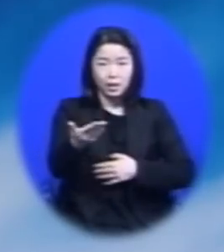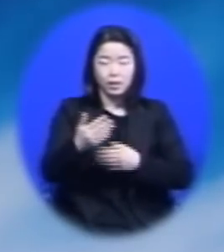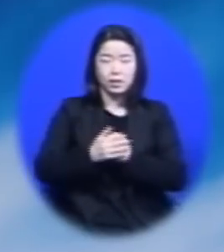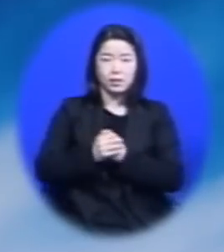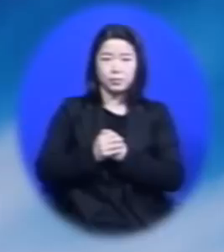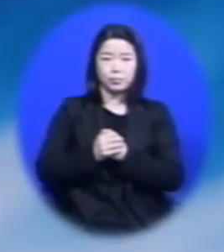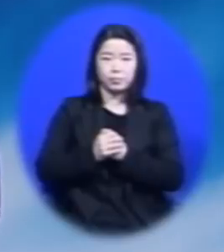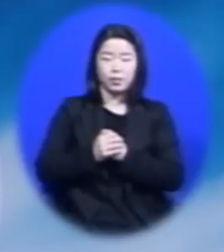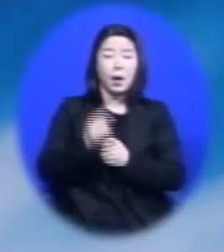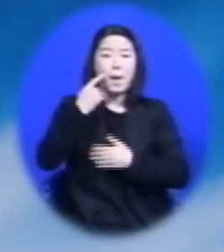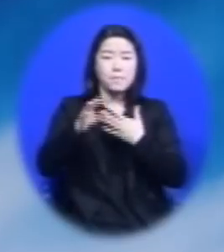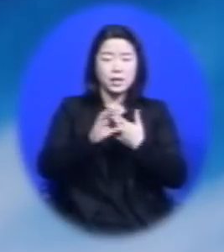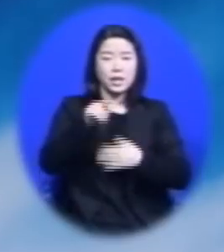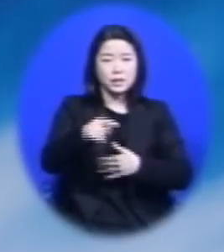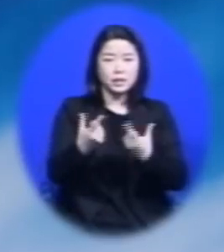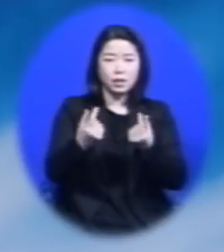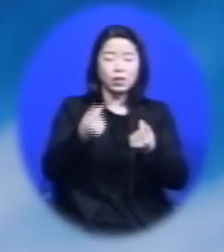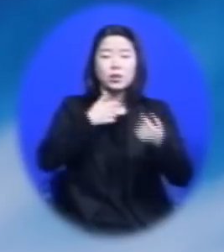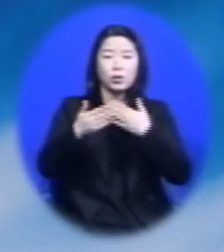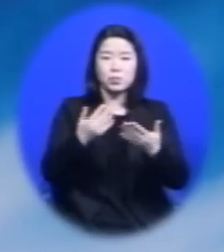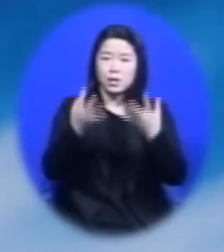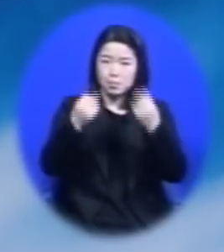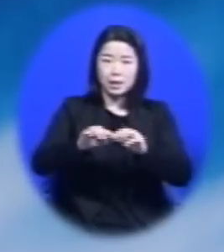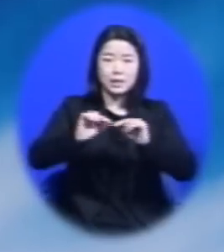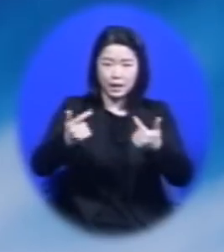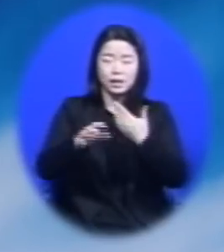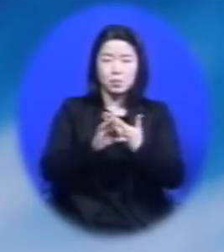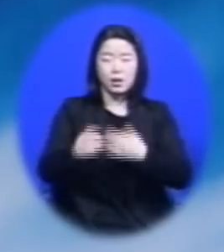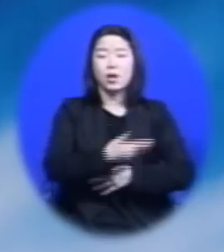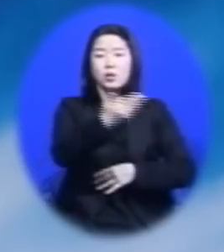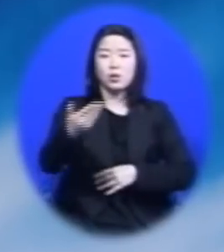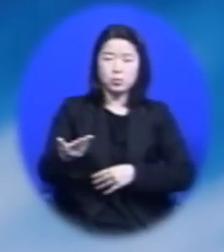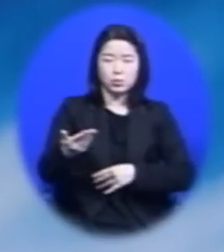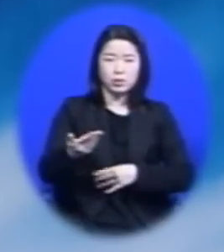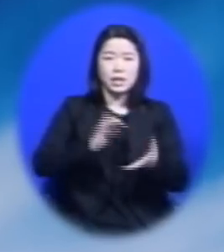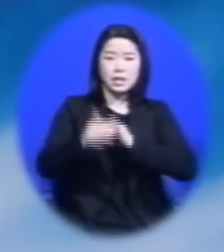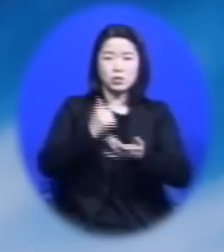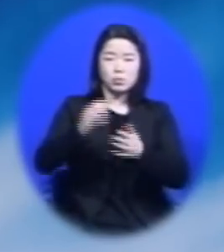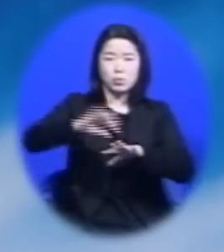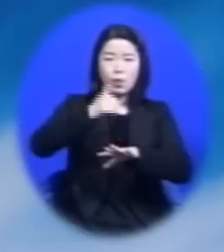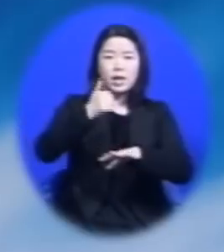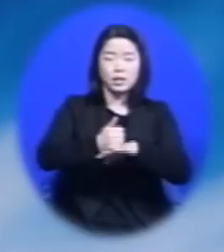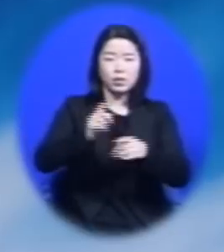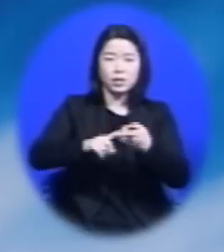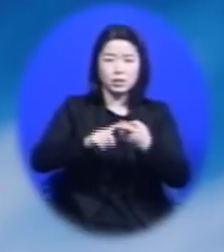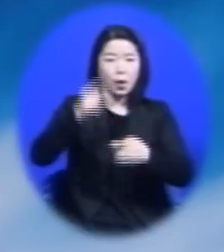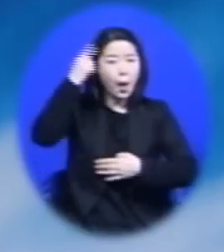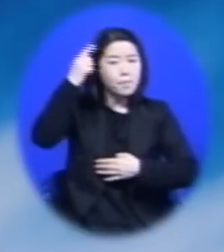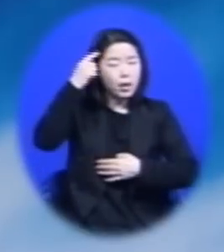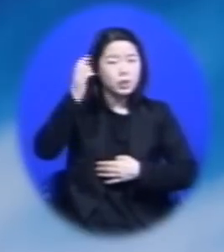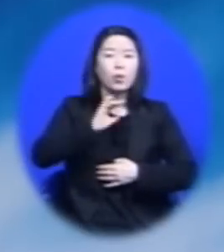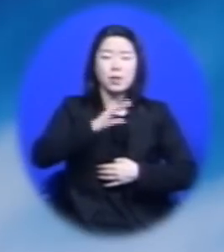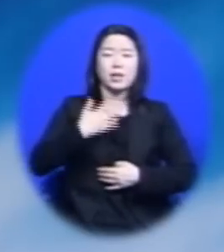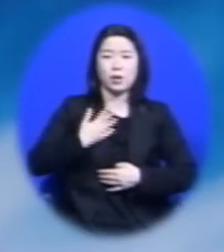있으셨나요 만약에 그런 경험이 별로 없었다면 여러분은 님이 왕이심을 그냥 머리로만 알고 말